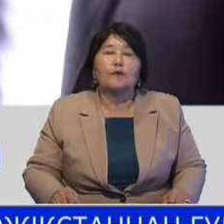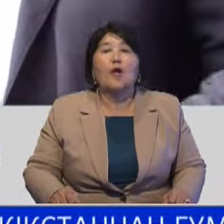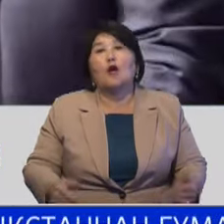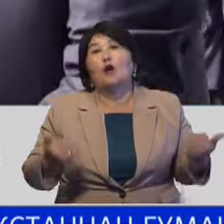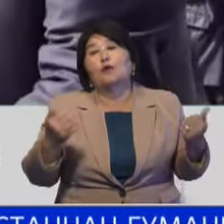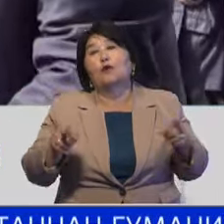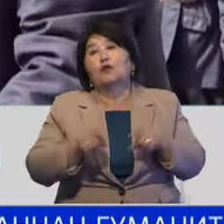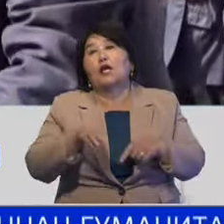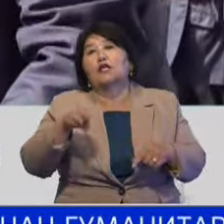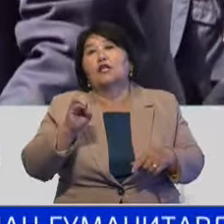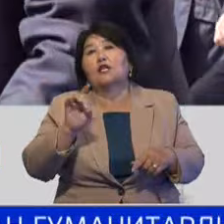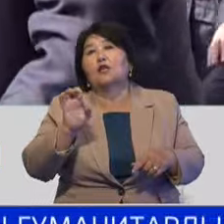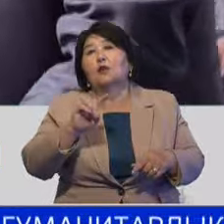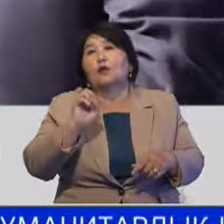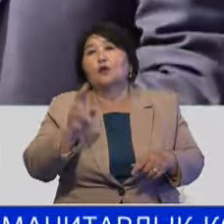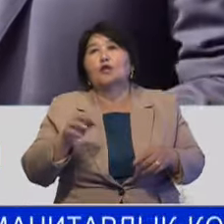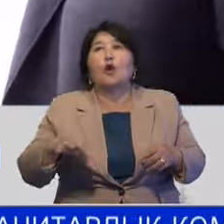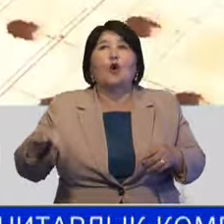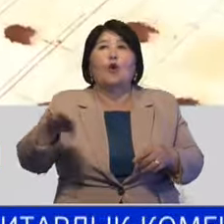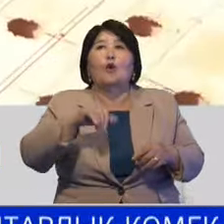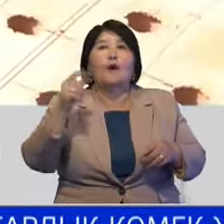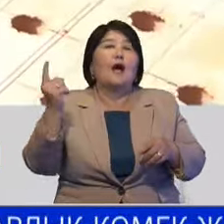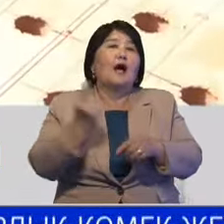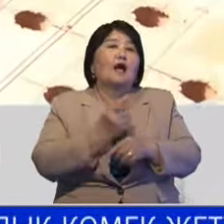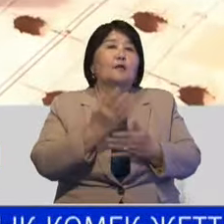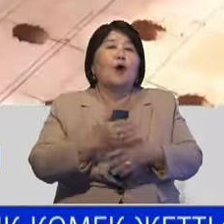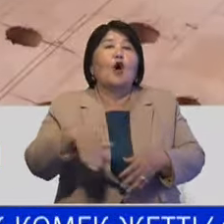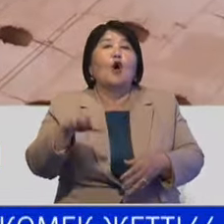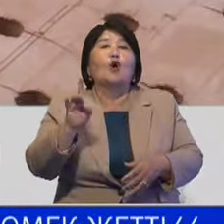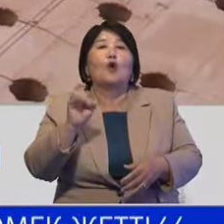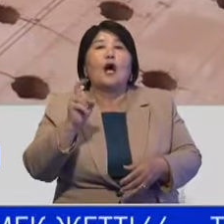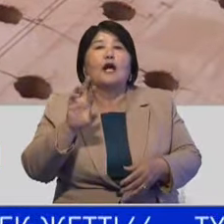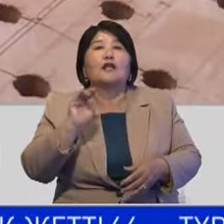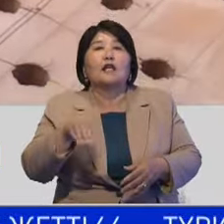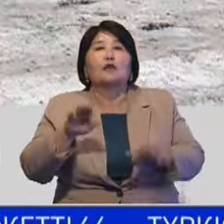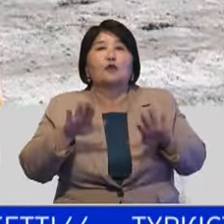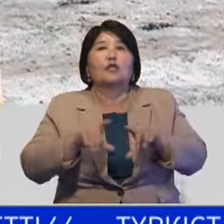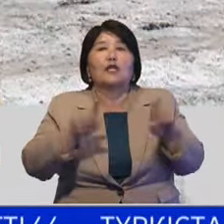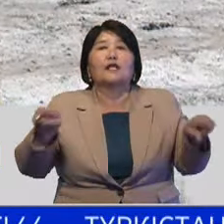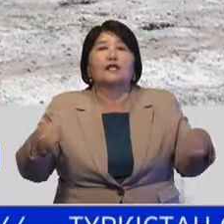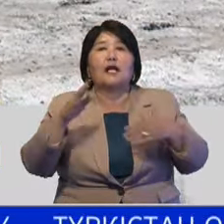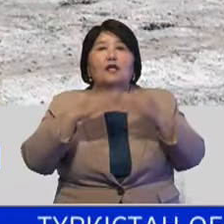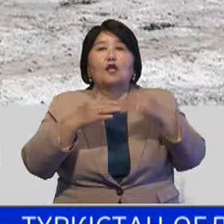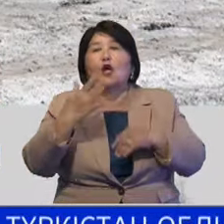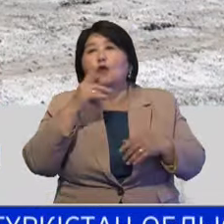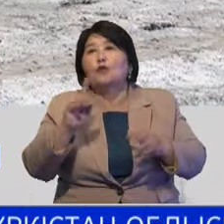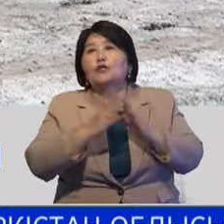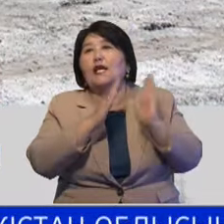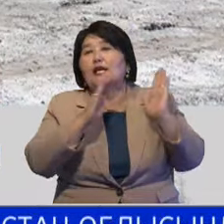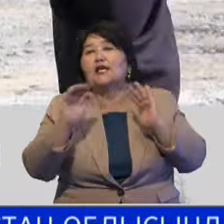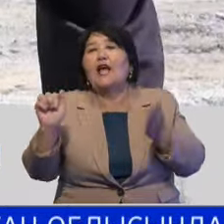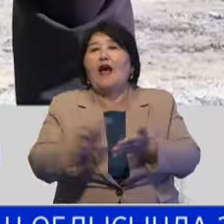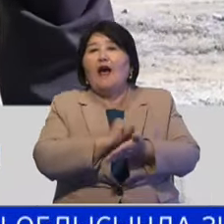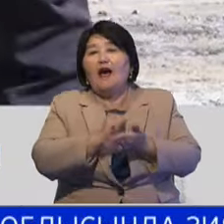Бүгін сондай-ақ Тереңөзек кентінде облыс бойынша алғаш болып руханият орталығының іргетасы қаланды. Енді музей, кітапхана,